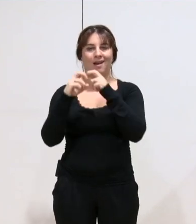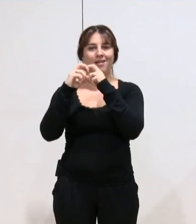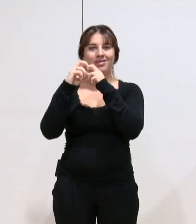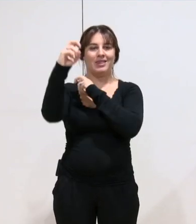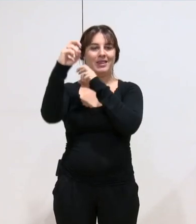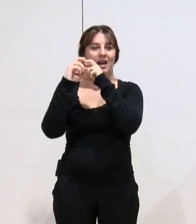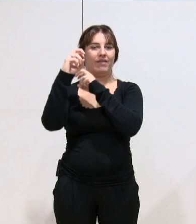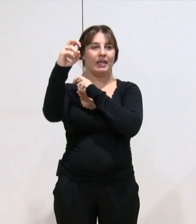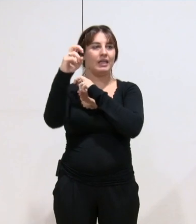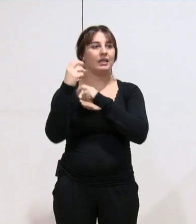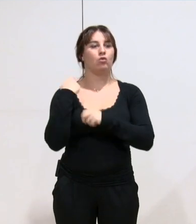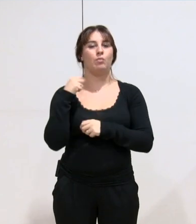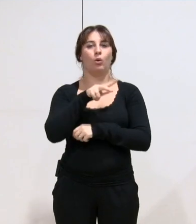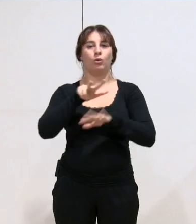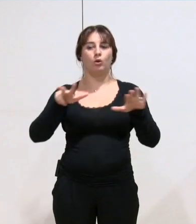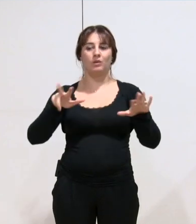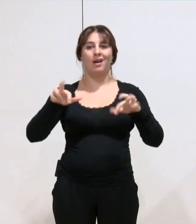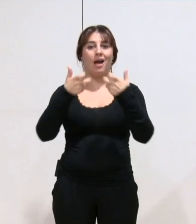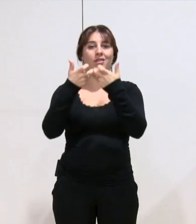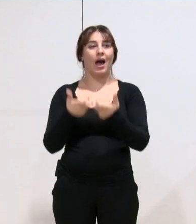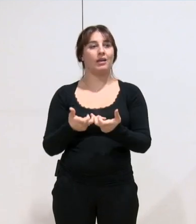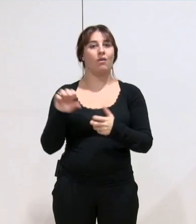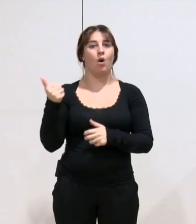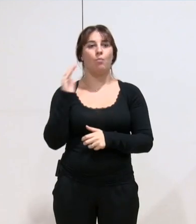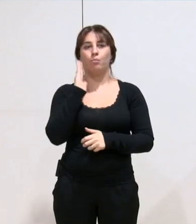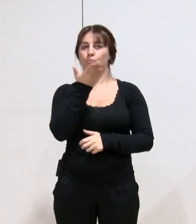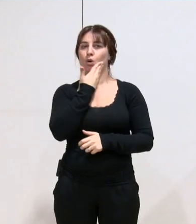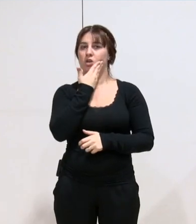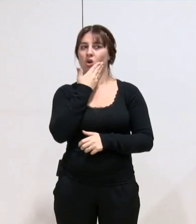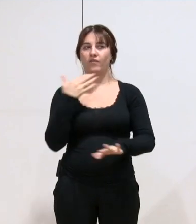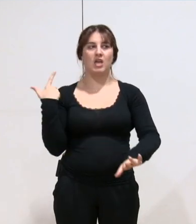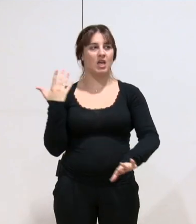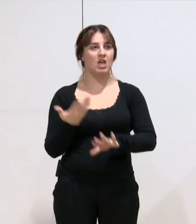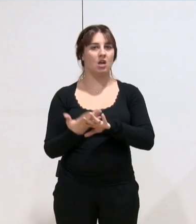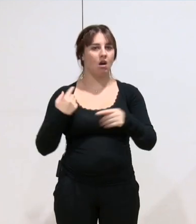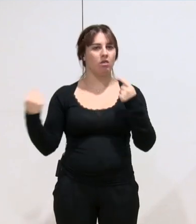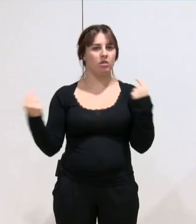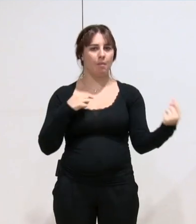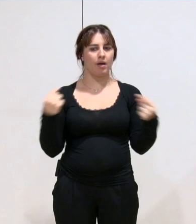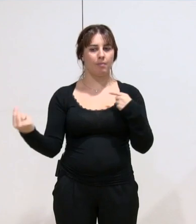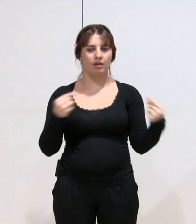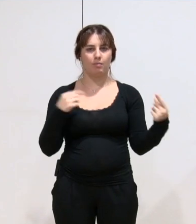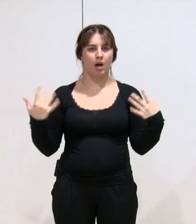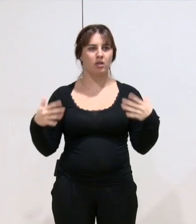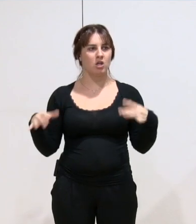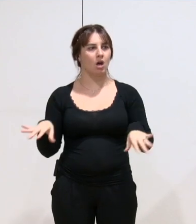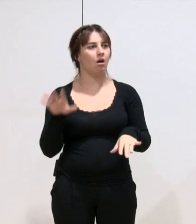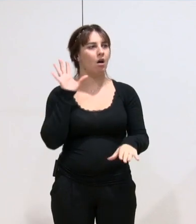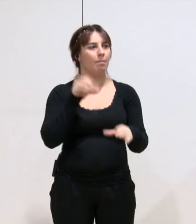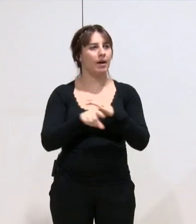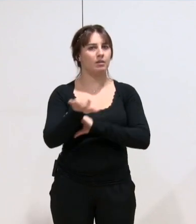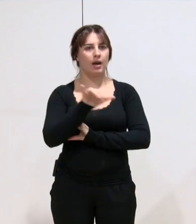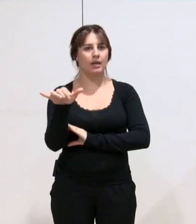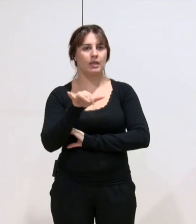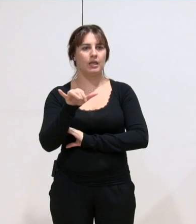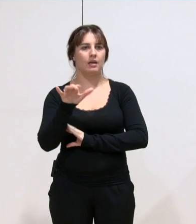délibération numéro 38, c'est les tarifs au 1er janvier. Vous avez déjà fait l'objet de débats. Qui ne prend pas part au vote ? Qui